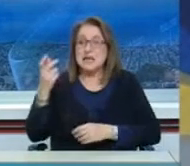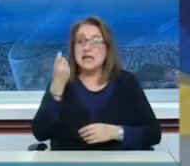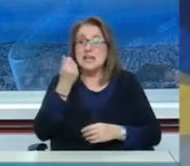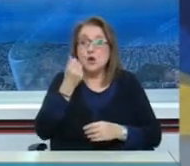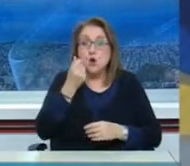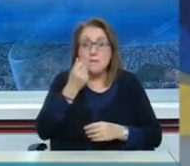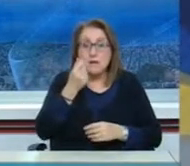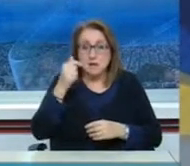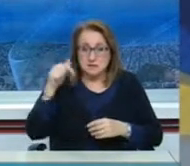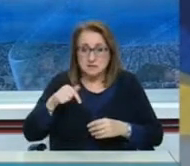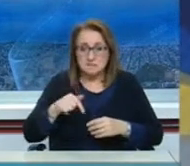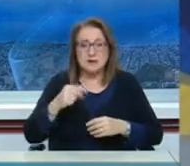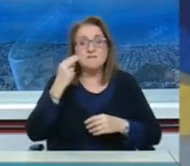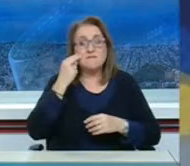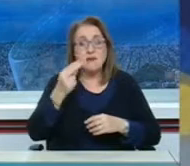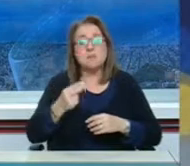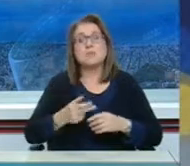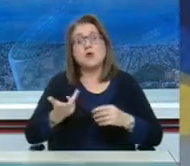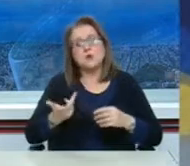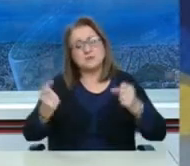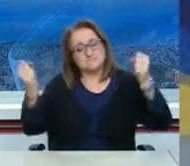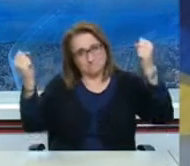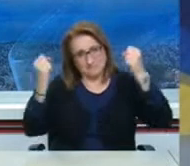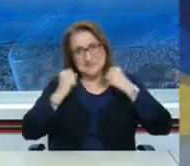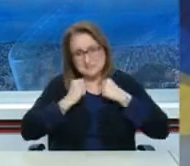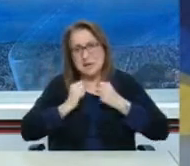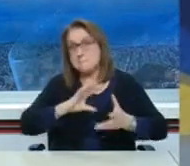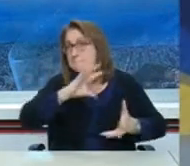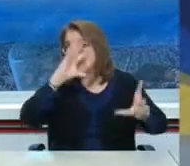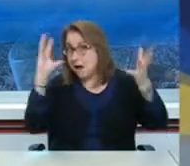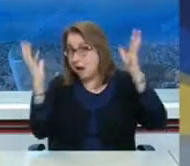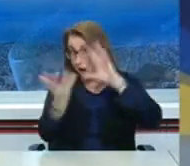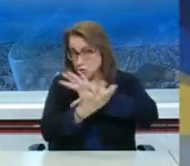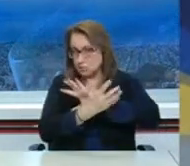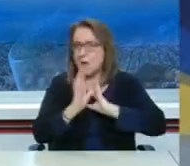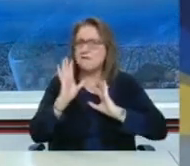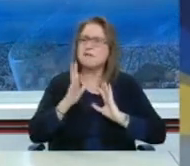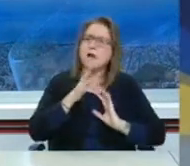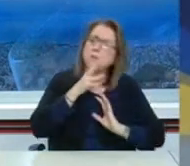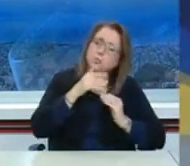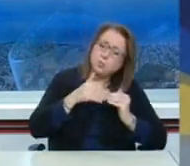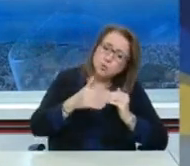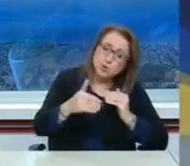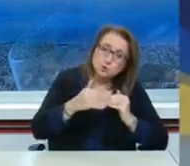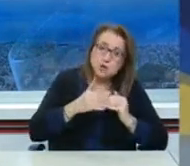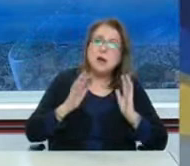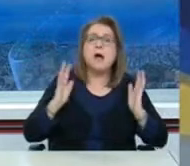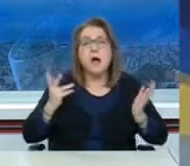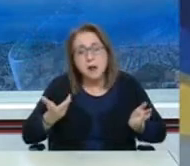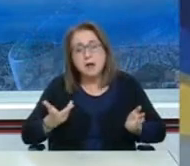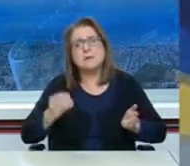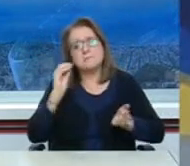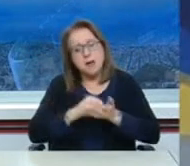ότι οι επιπτώσεις θα είναι μεν παροδικές σε παγκόσμιο επίπεδο, αλλά τελικά θα είναι πολύ πιο σημαντικές